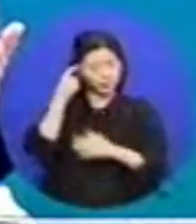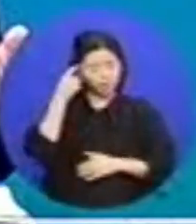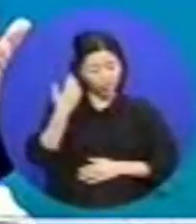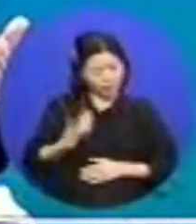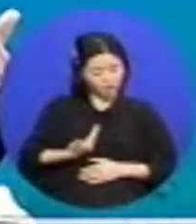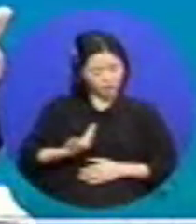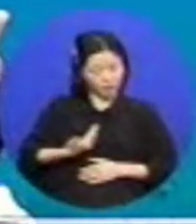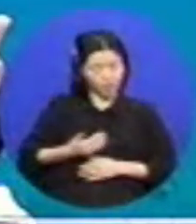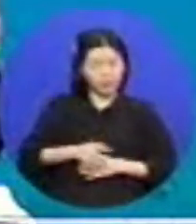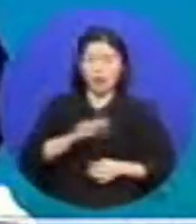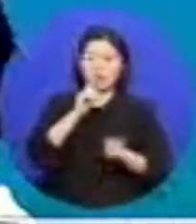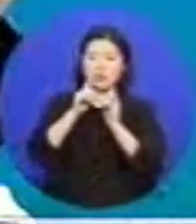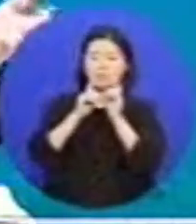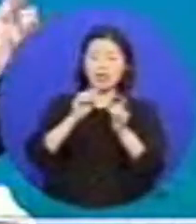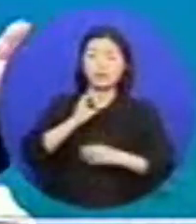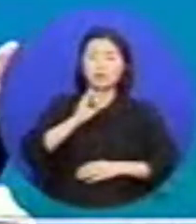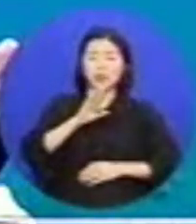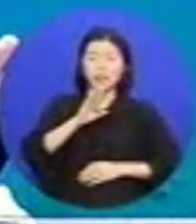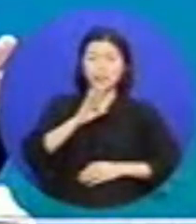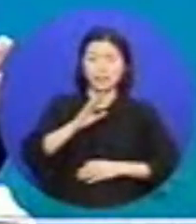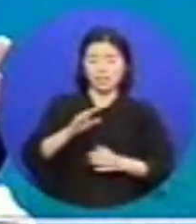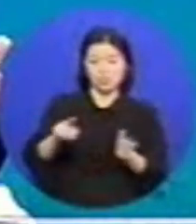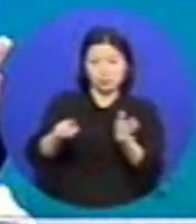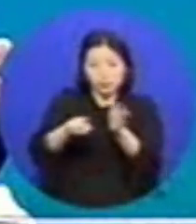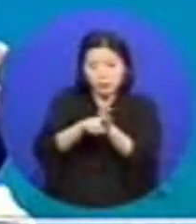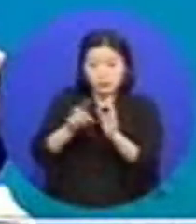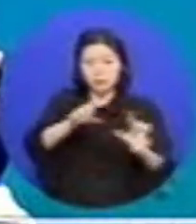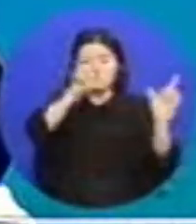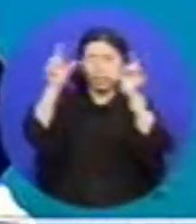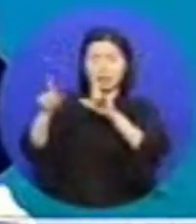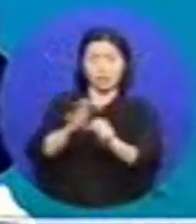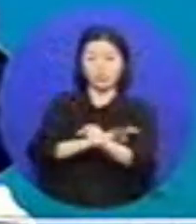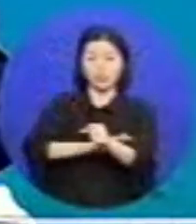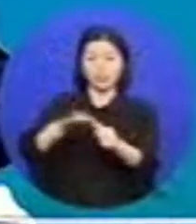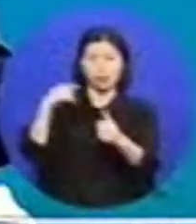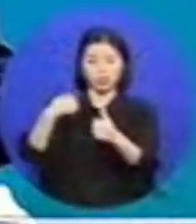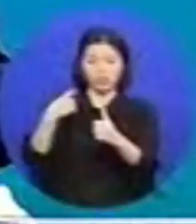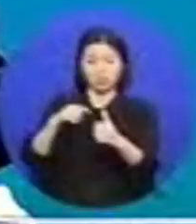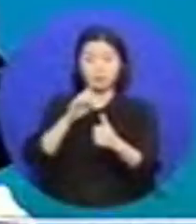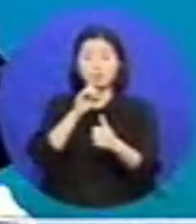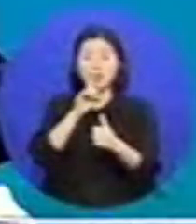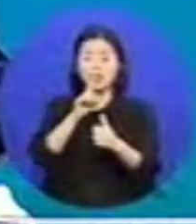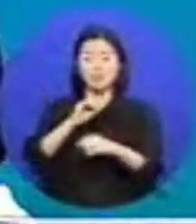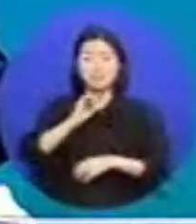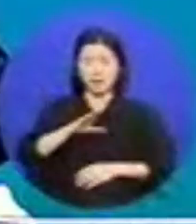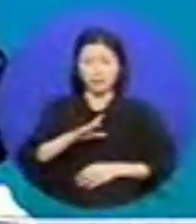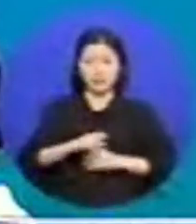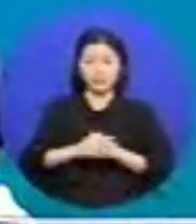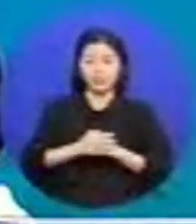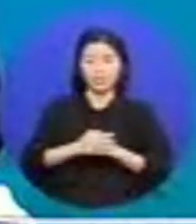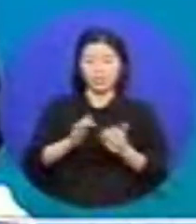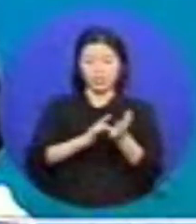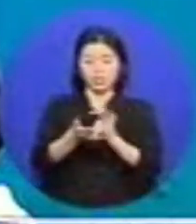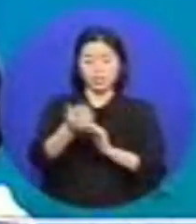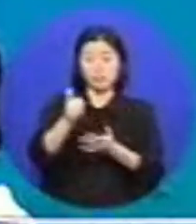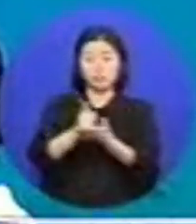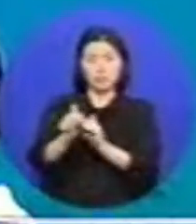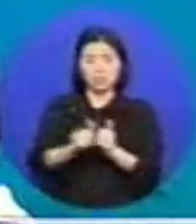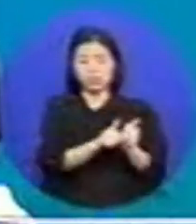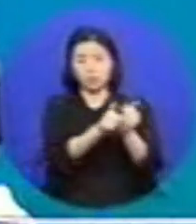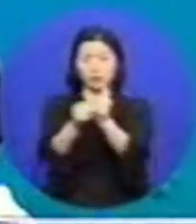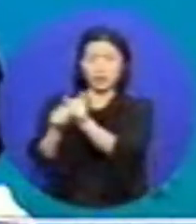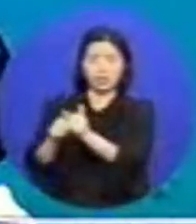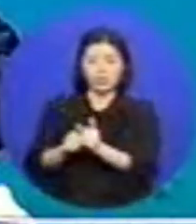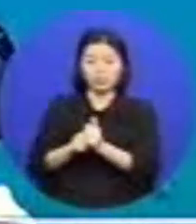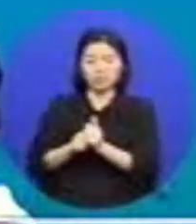말로만 신앙생활 잘하라고 했지 저희 딸들은 예수님과 동행하는 그 놀라운 기쁨,